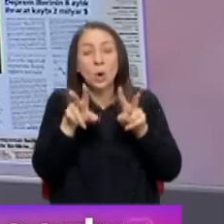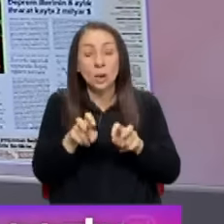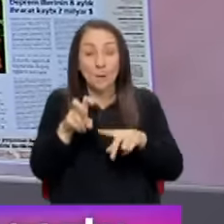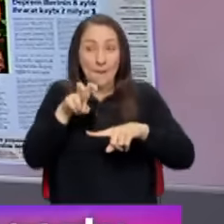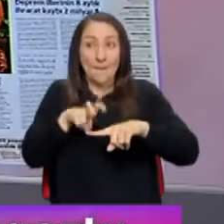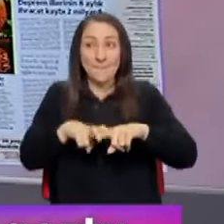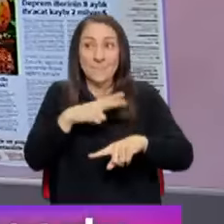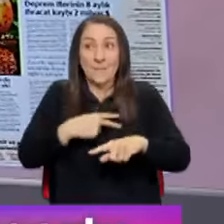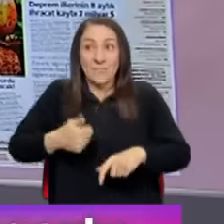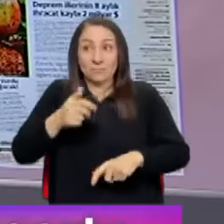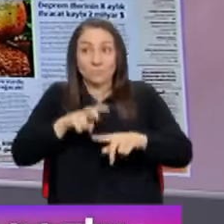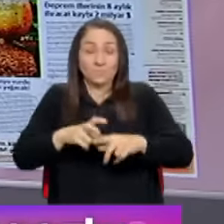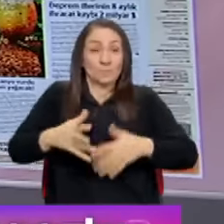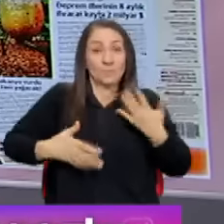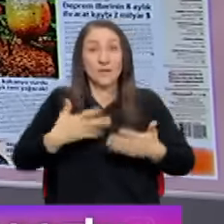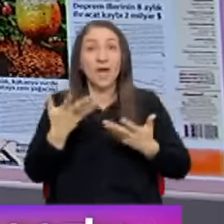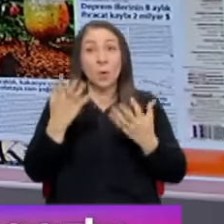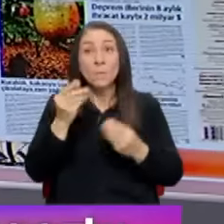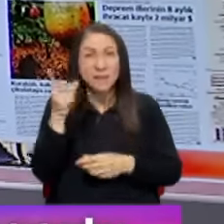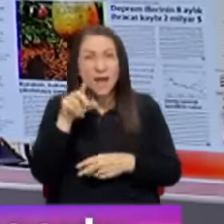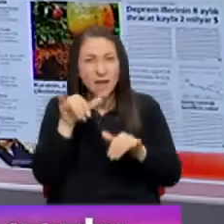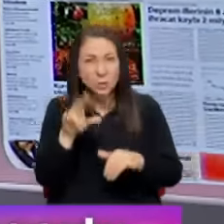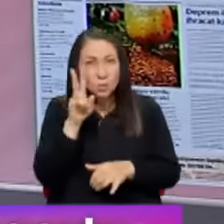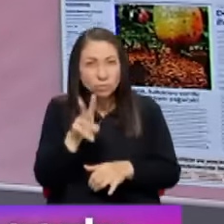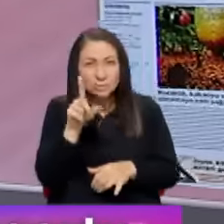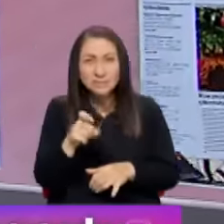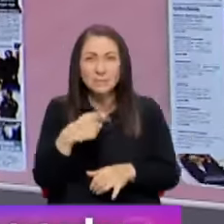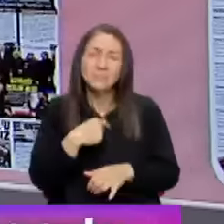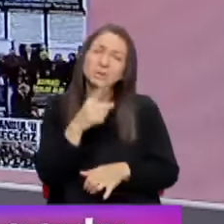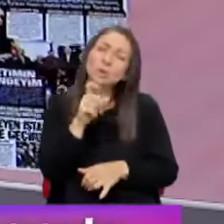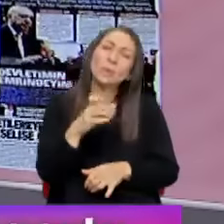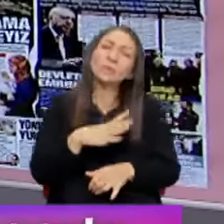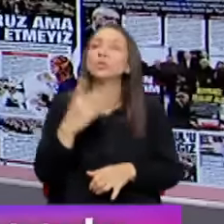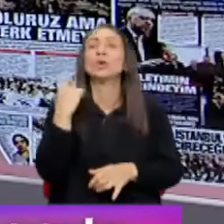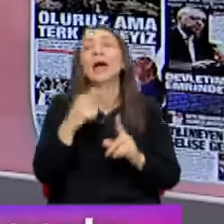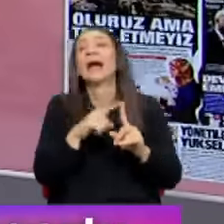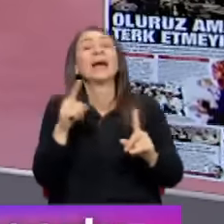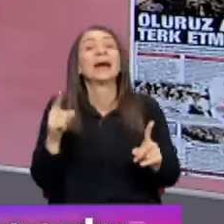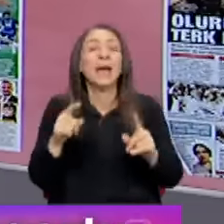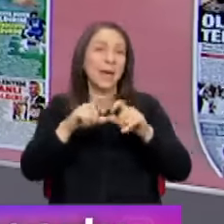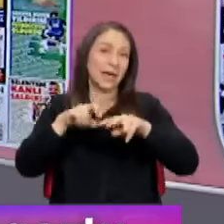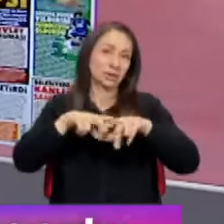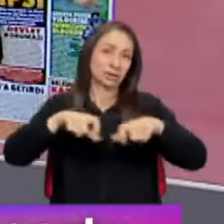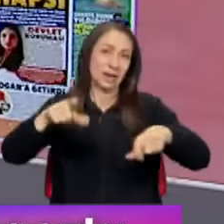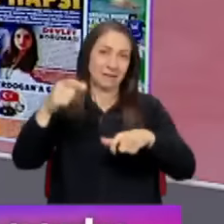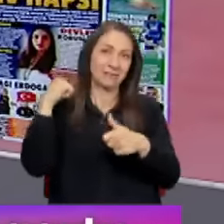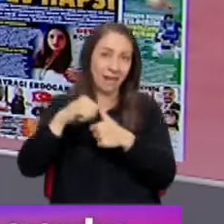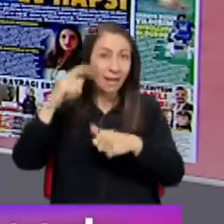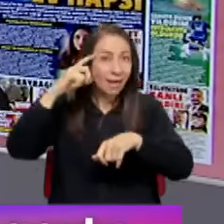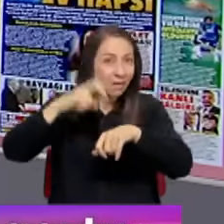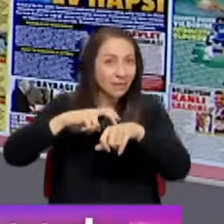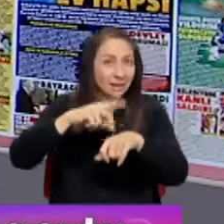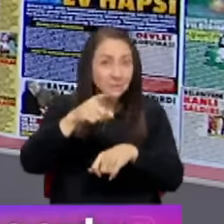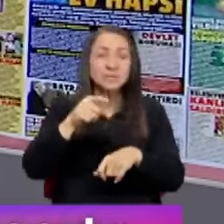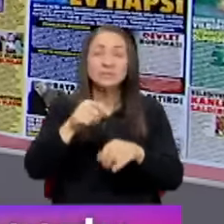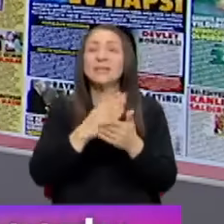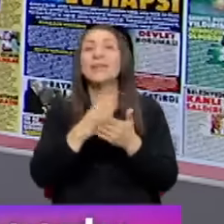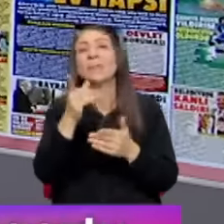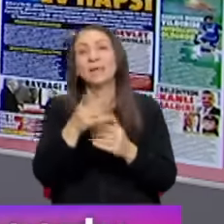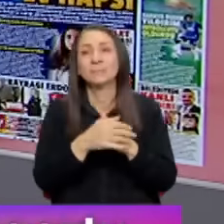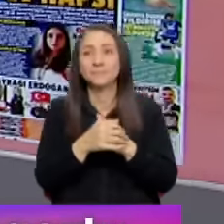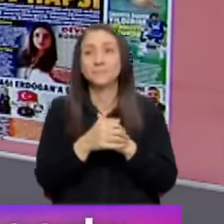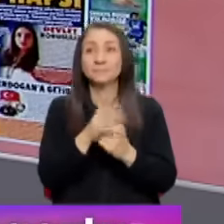olmak isteyenleri ya da olanları bir daha bulabilir misiniz diye ben bir sorayım. Daha düne kadar başlığımız, tekrar hatırlatayım. Şimdi devam